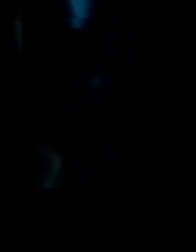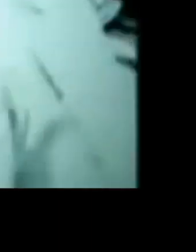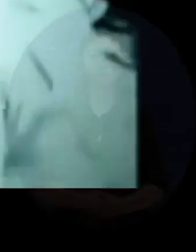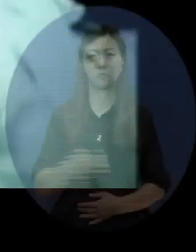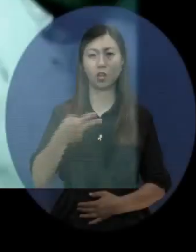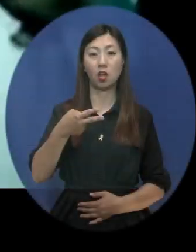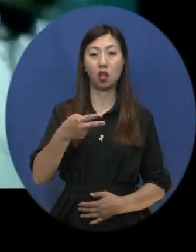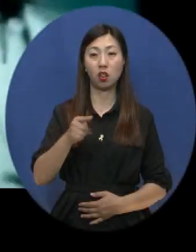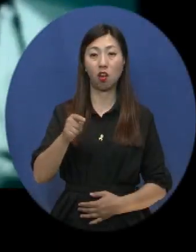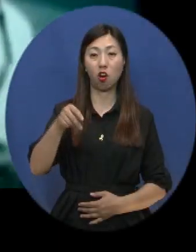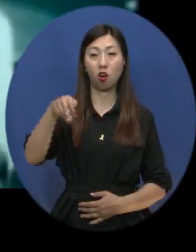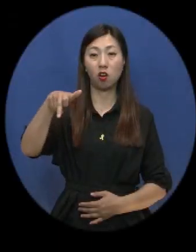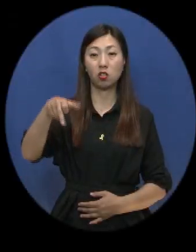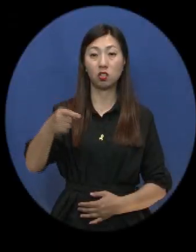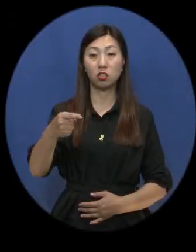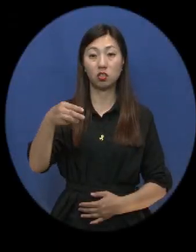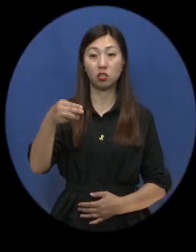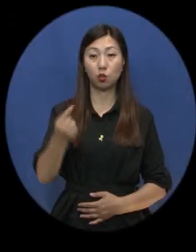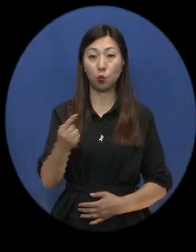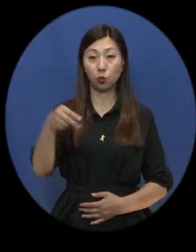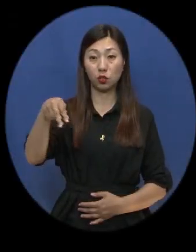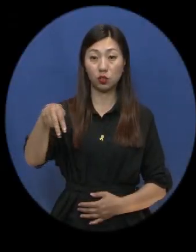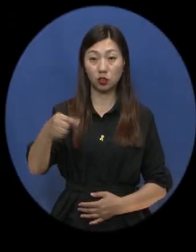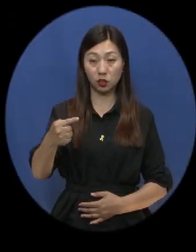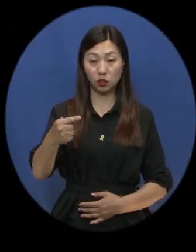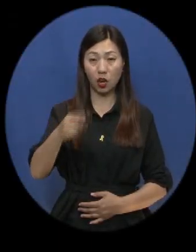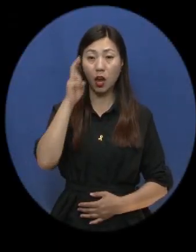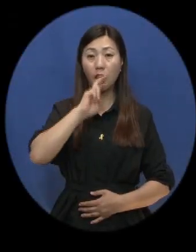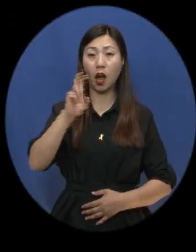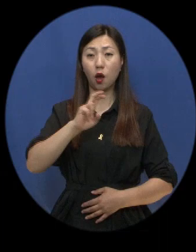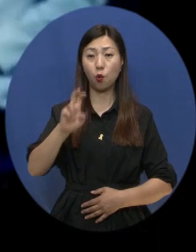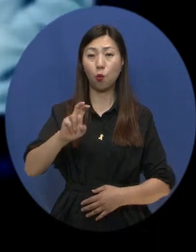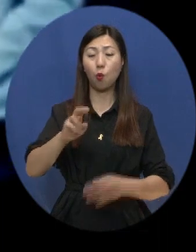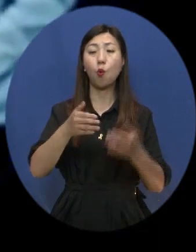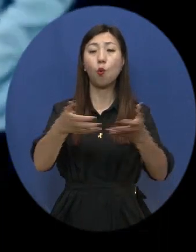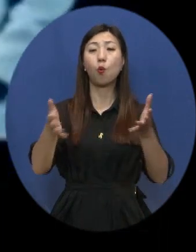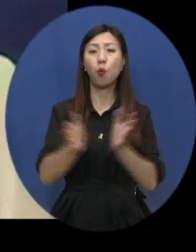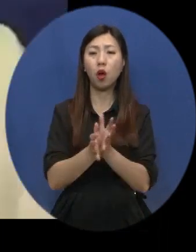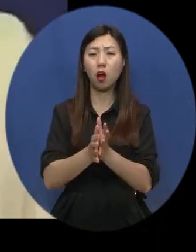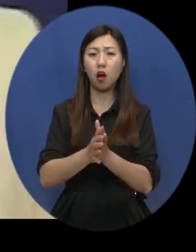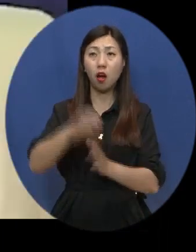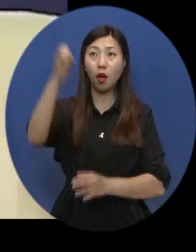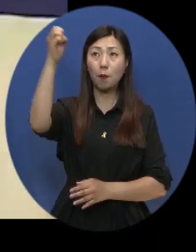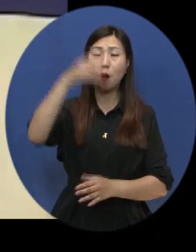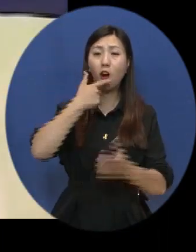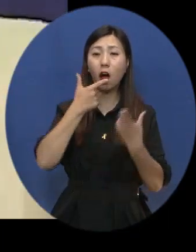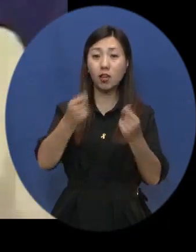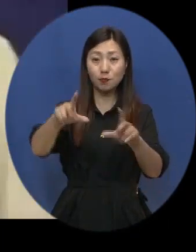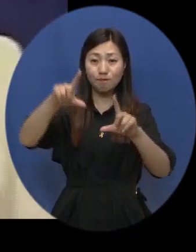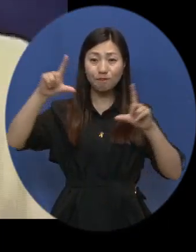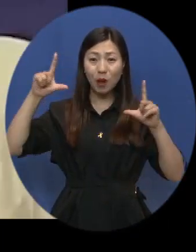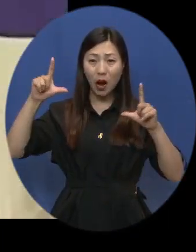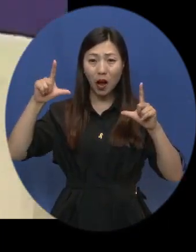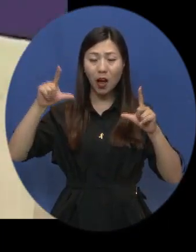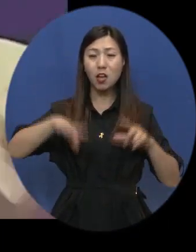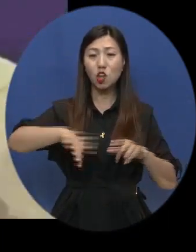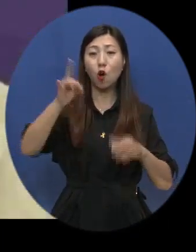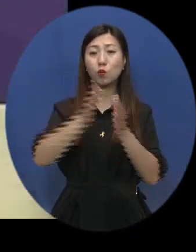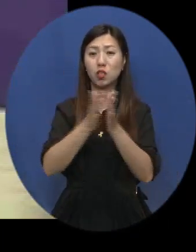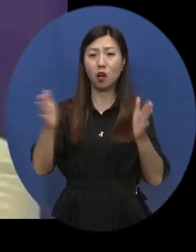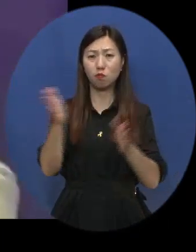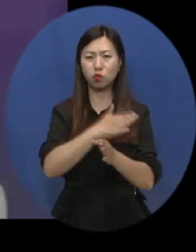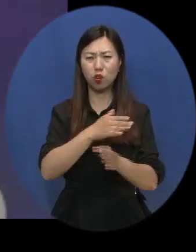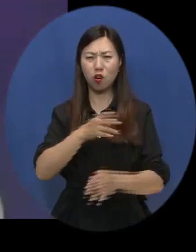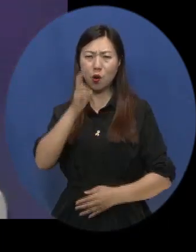더크로스란 그룹으로 가요계의 혜성처럼 등장한 혁건 씨. 그는 데뷔 때부터 폭발적인 가창력으로 대중의